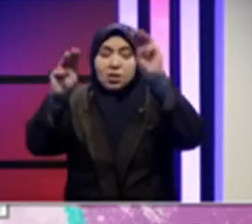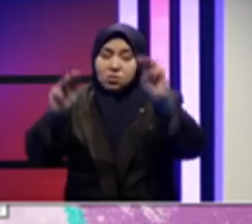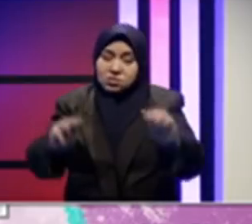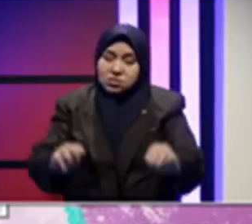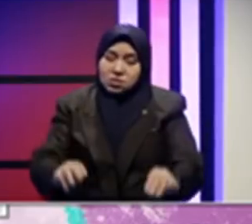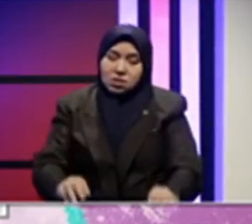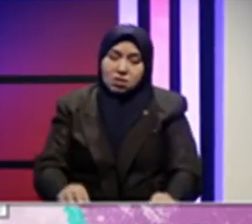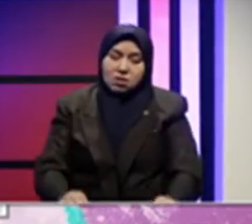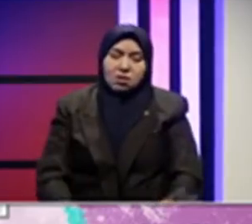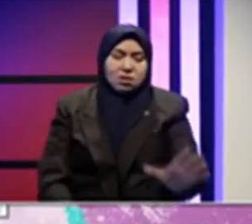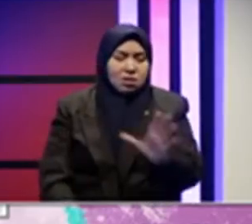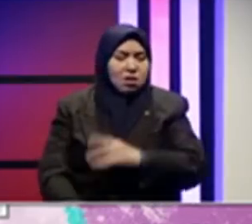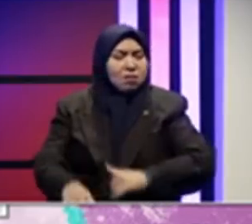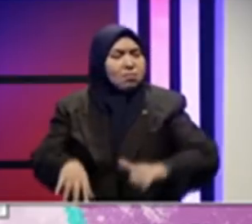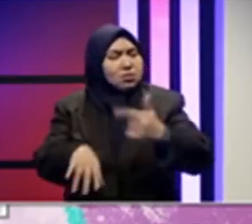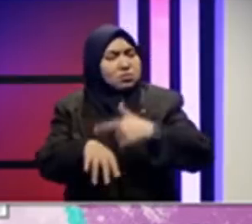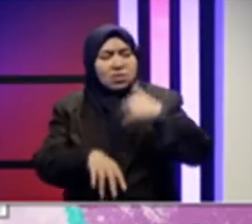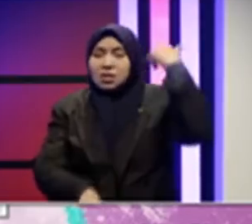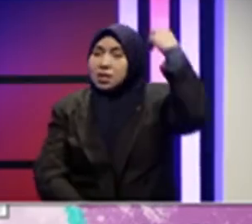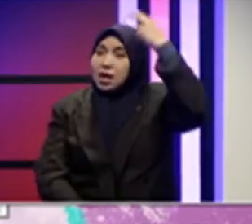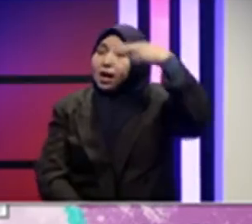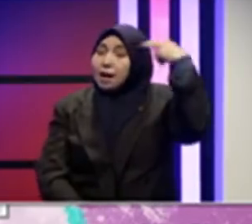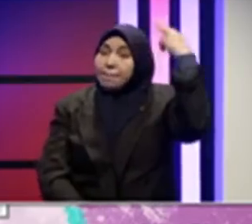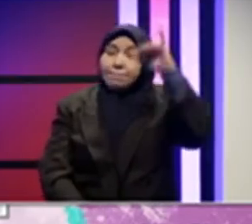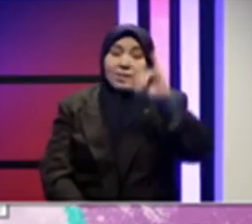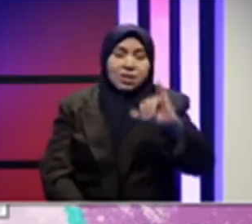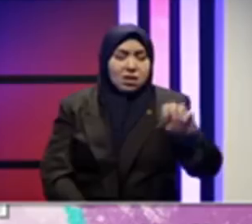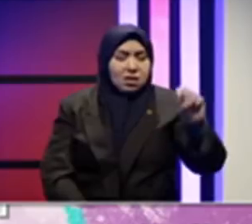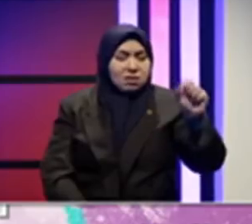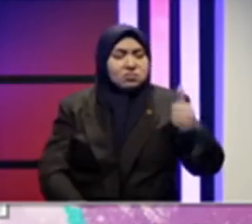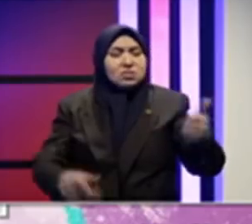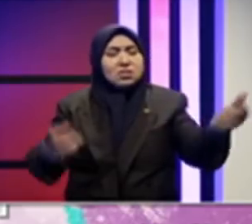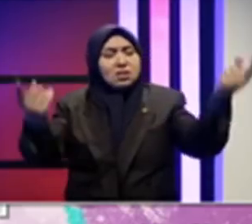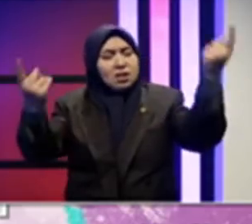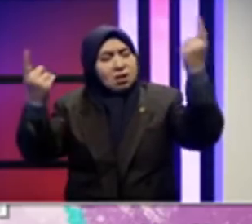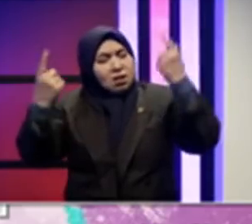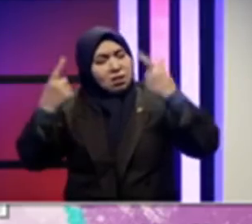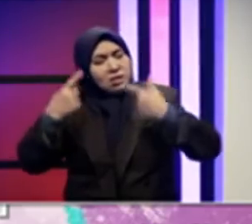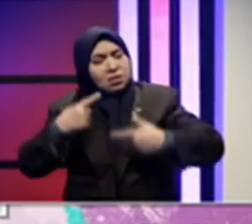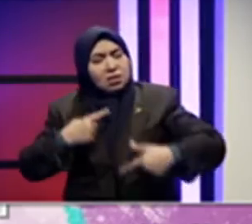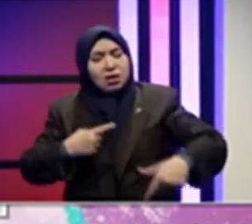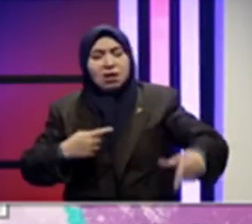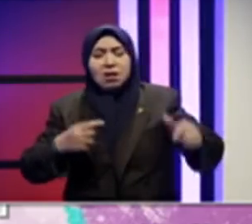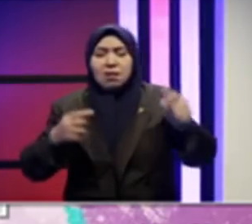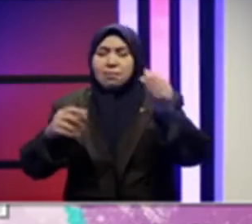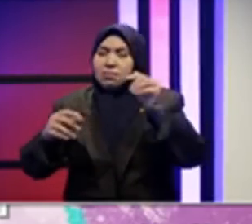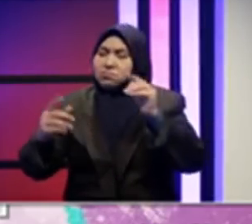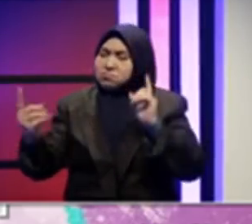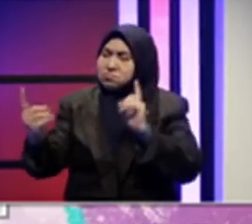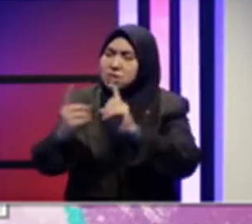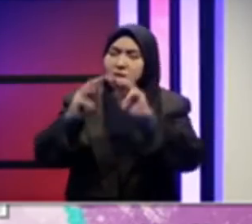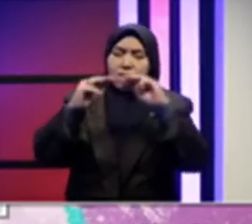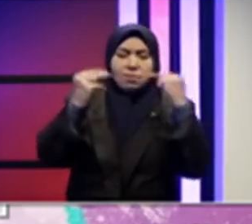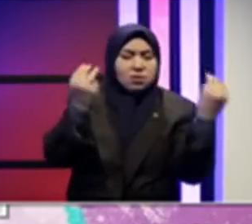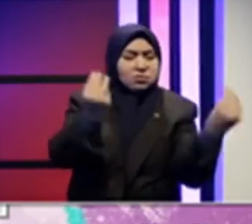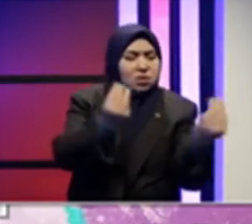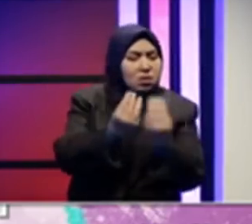مبين ولما جاء عيسى Isa